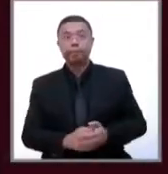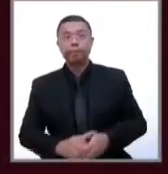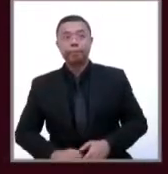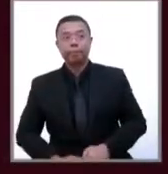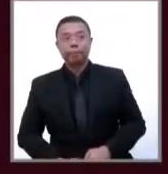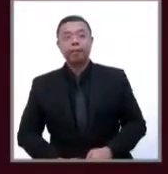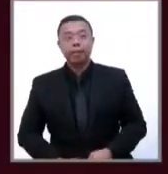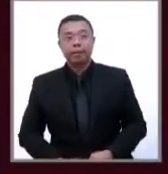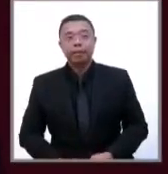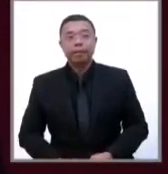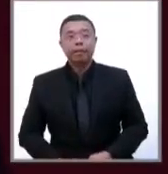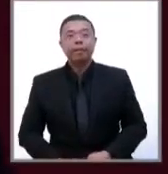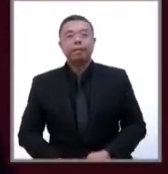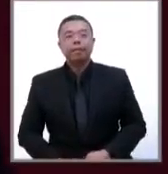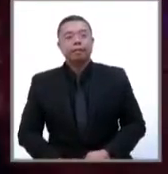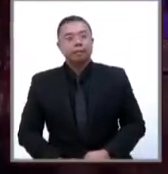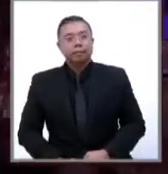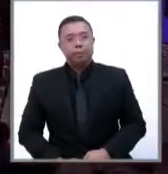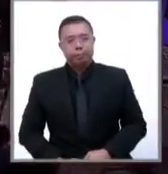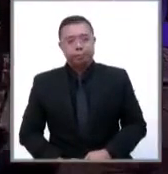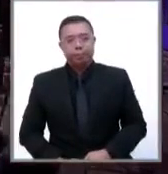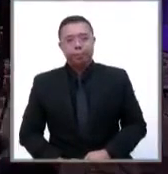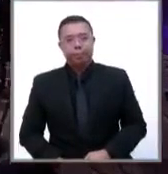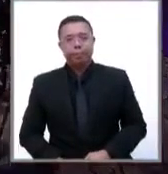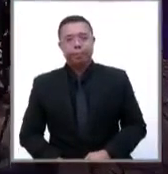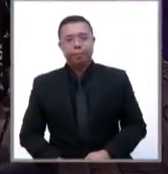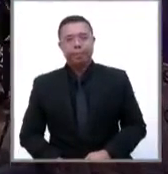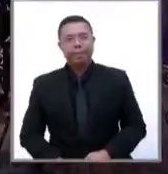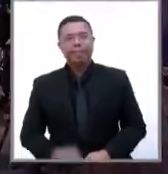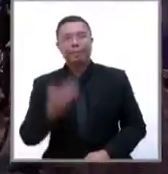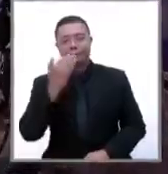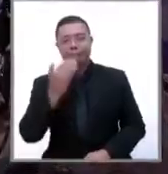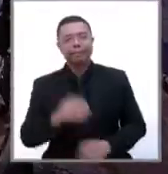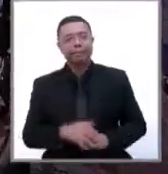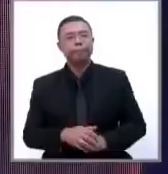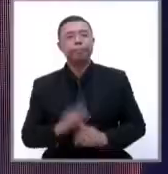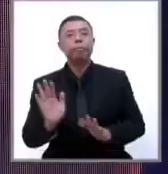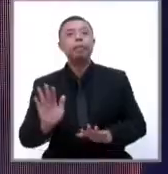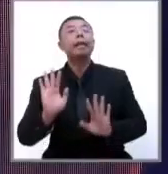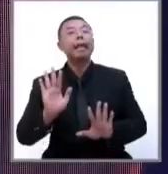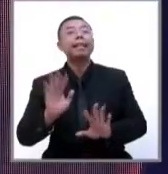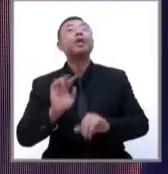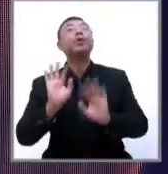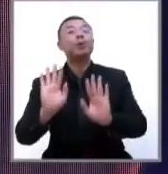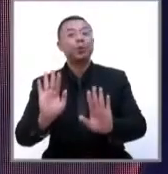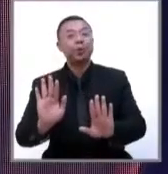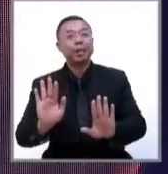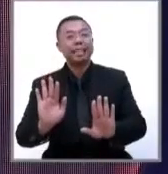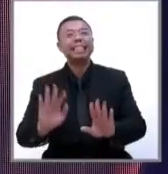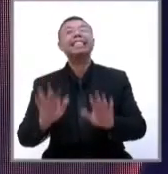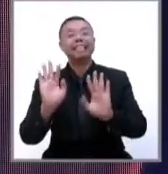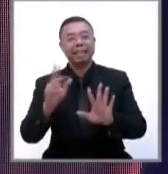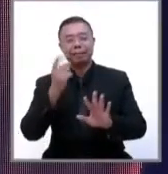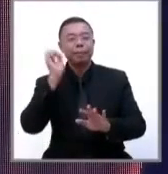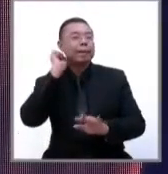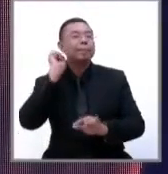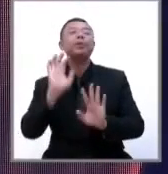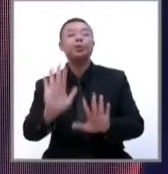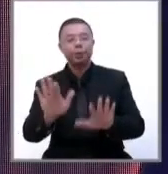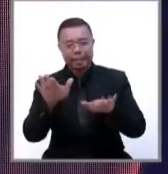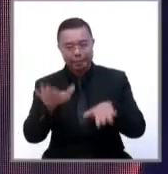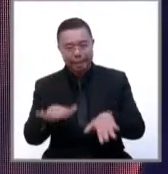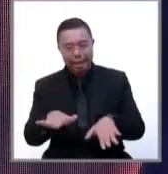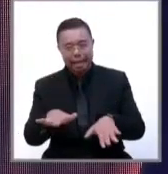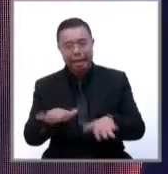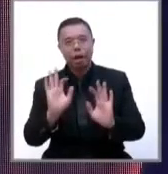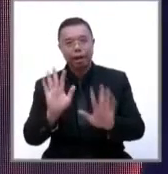bangsaik waktu habis Terima kasih nanti ada waktunya Bapak Ibu kita lanjutkan Bapak